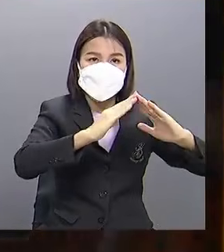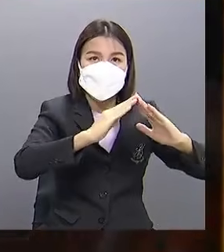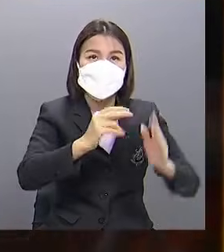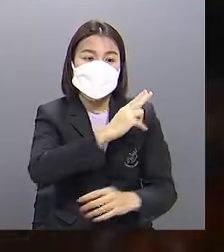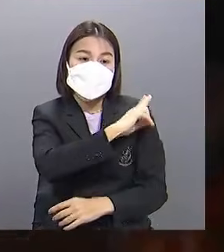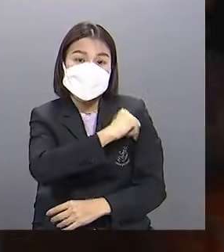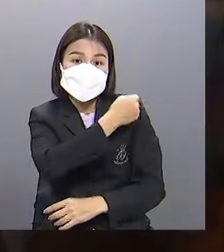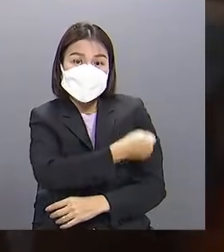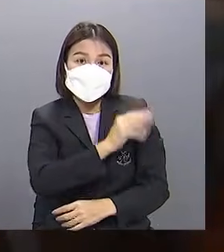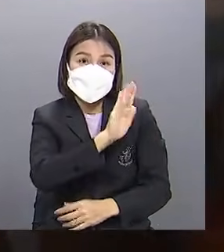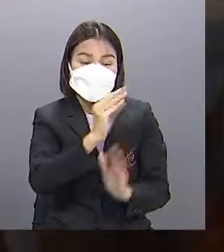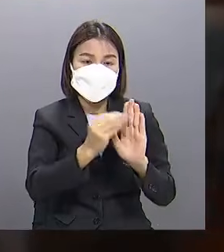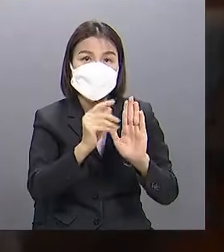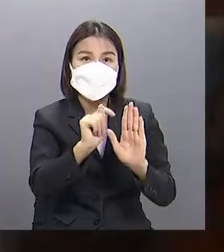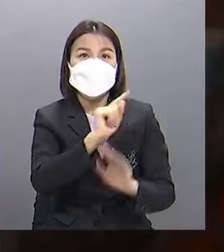อบ